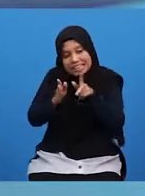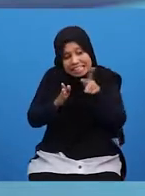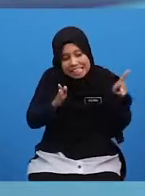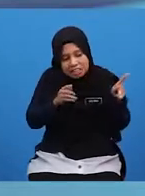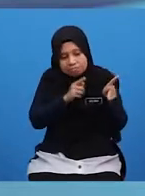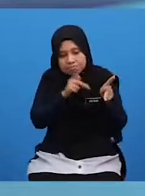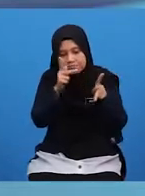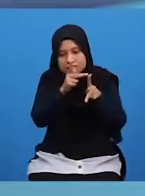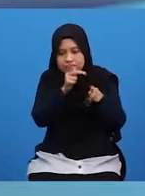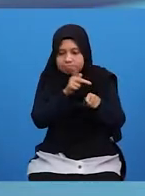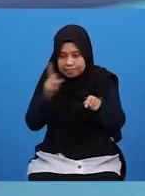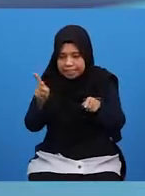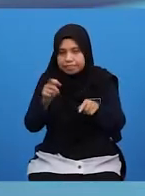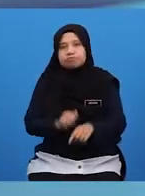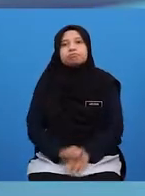kanan